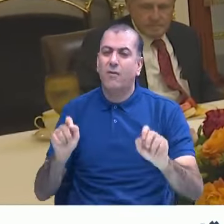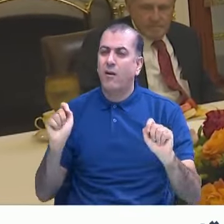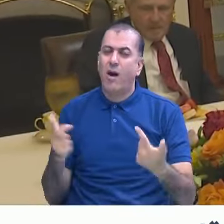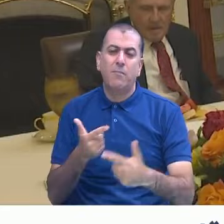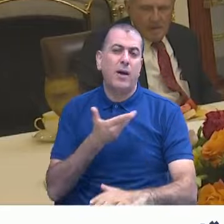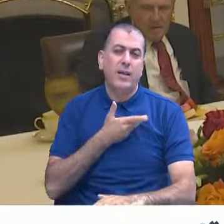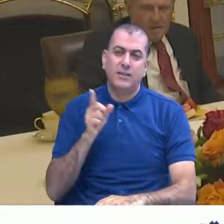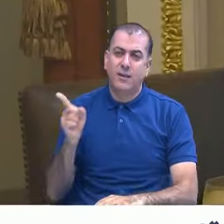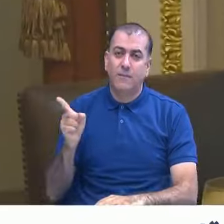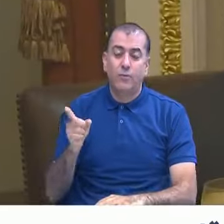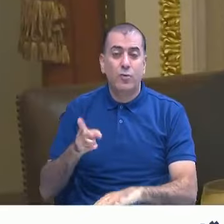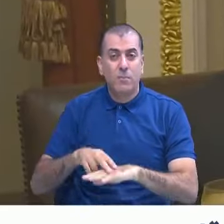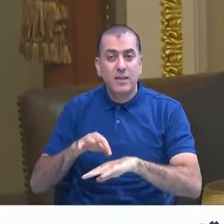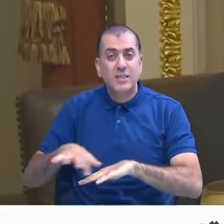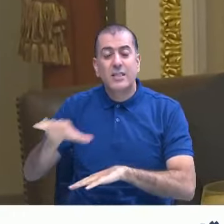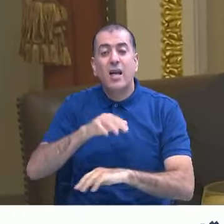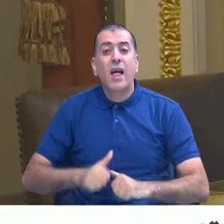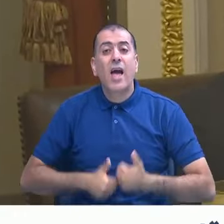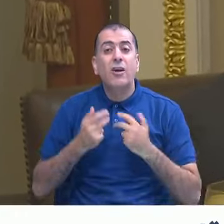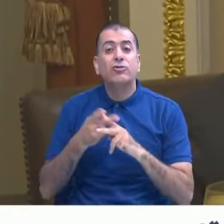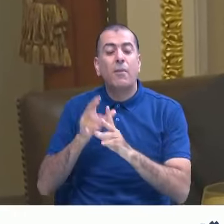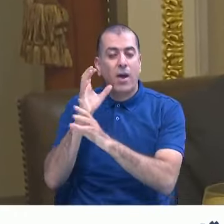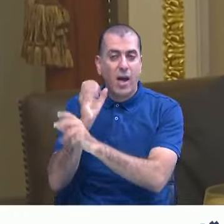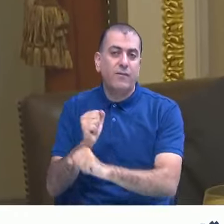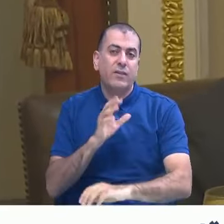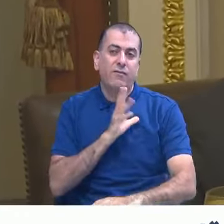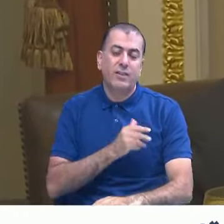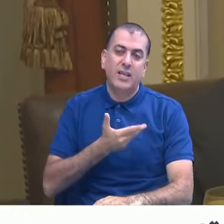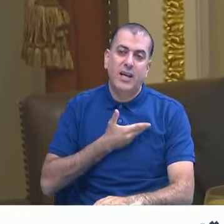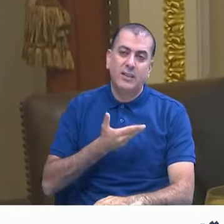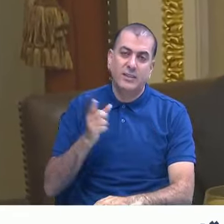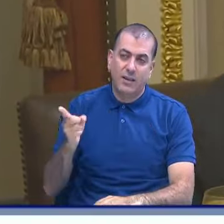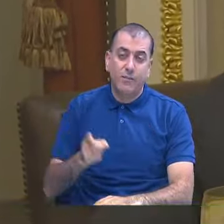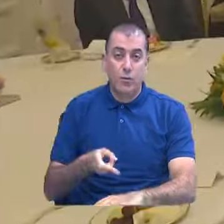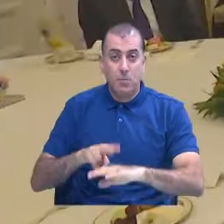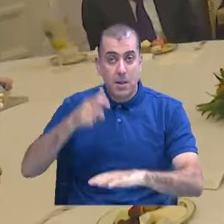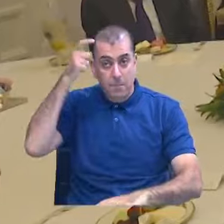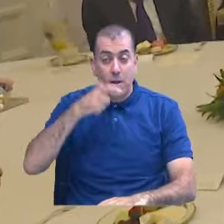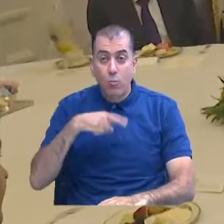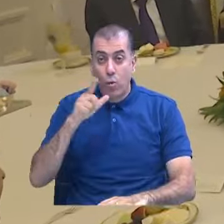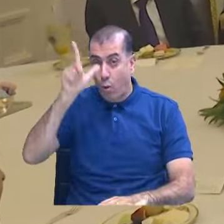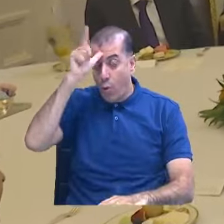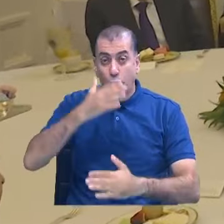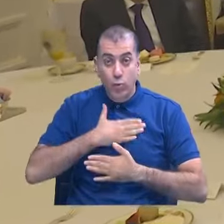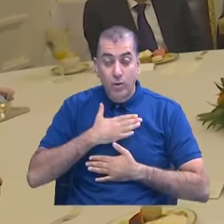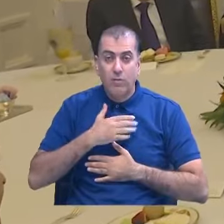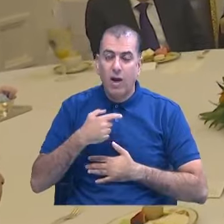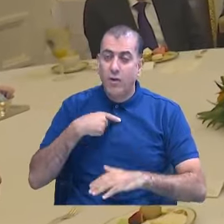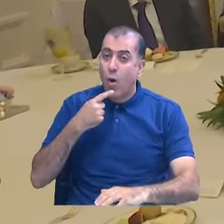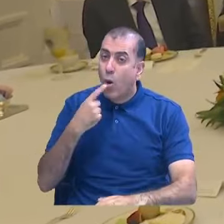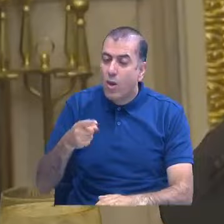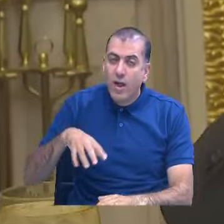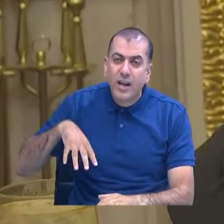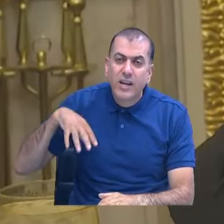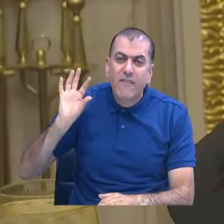غزه وحمايه المدنيين وجدد جلالته التاكيد على موقف الاردن الرافض لاي محاولات